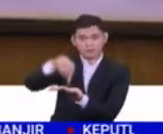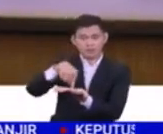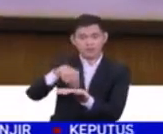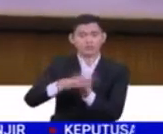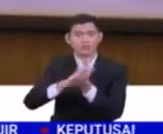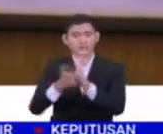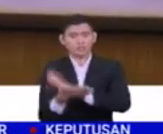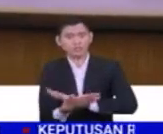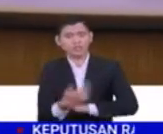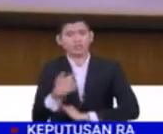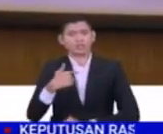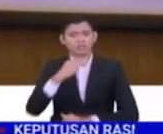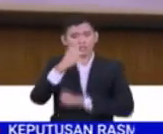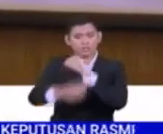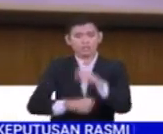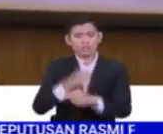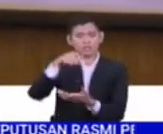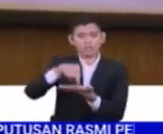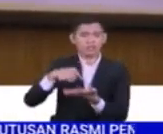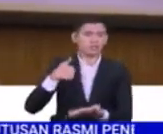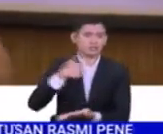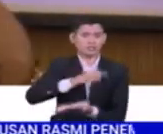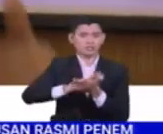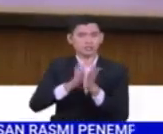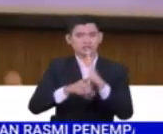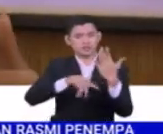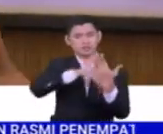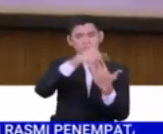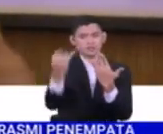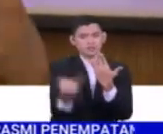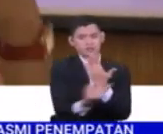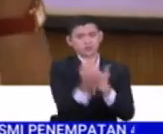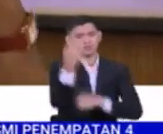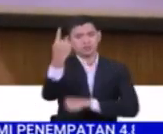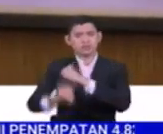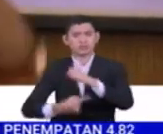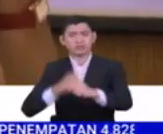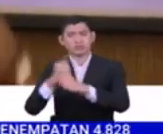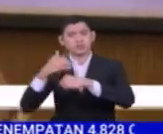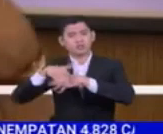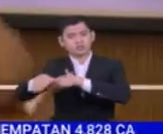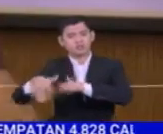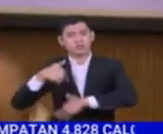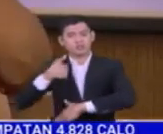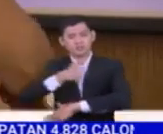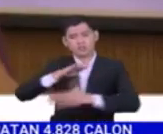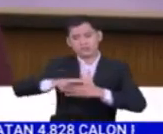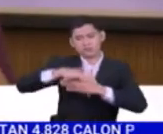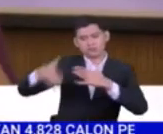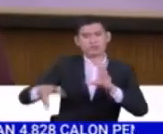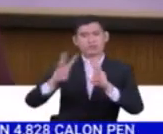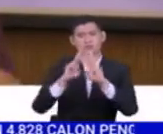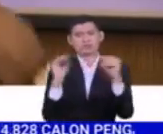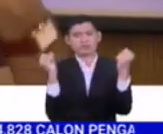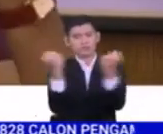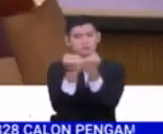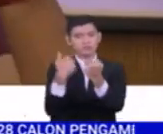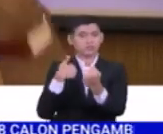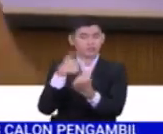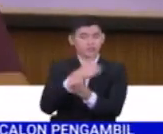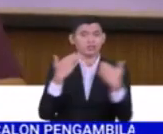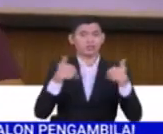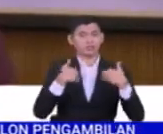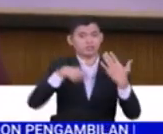Jadi sebab tu tahun ni kita jadikan projek ni tu satu tahun. So maknanya lepas kita tamat bengkel STEAM Camp ni, kita akan ada